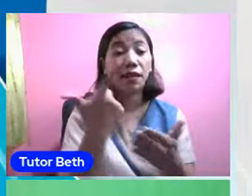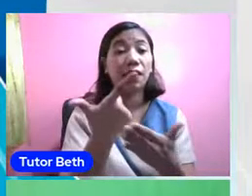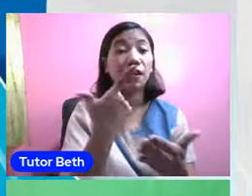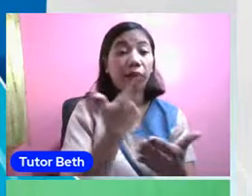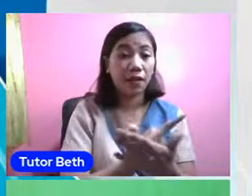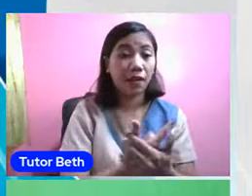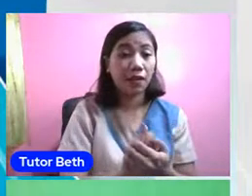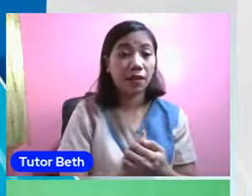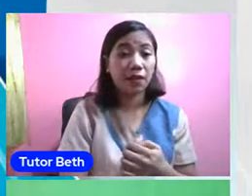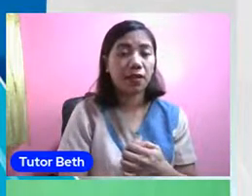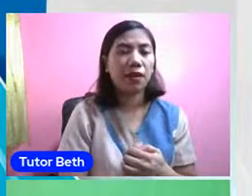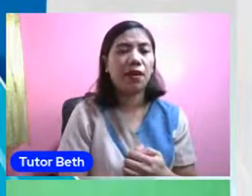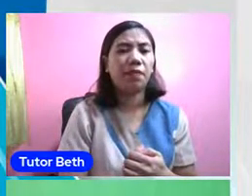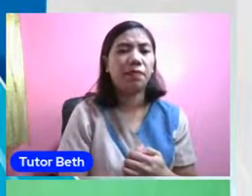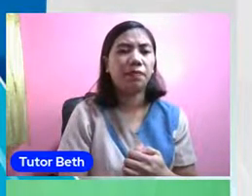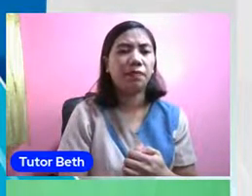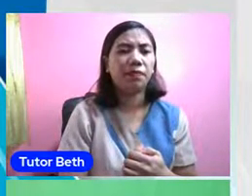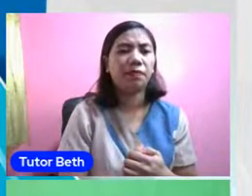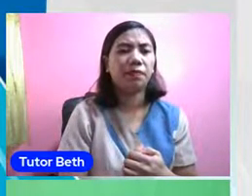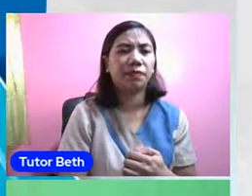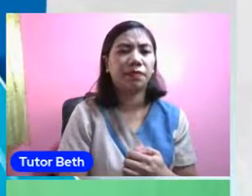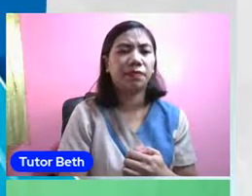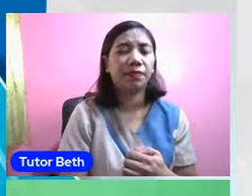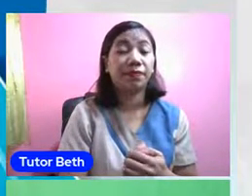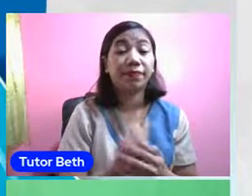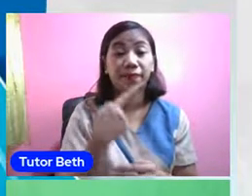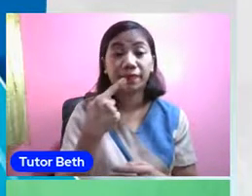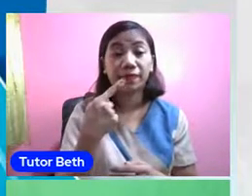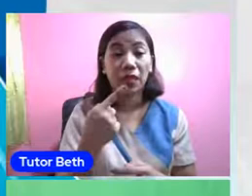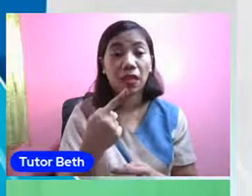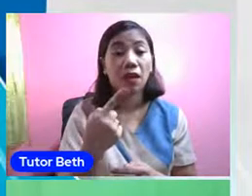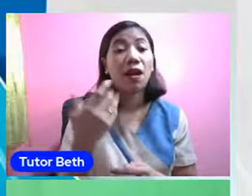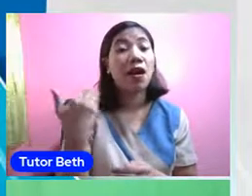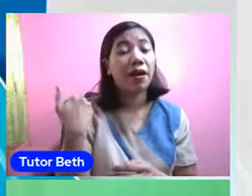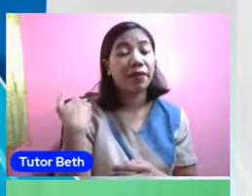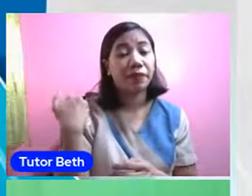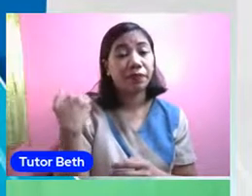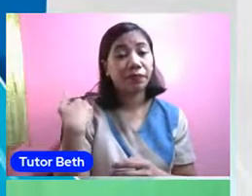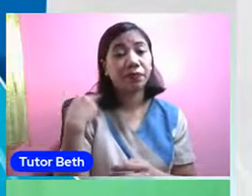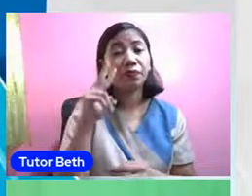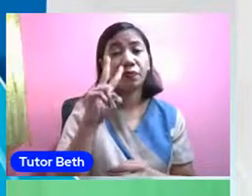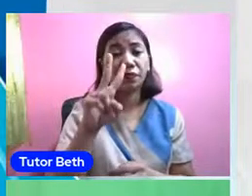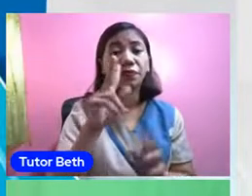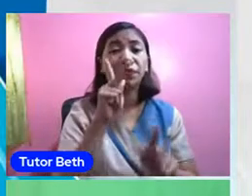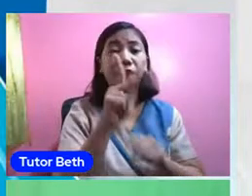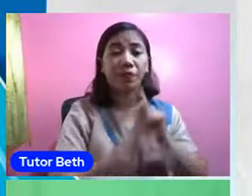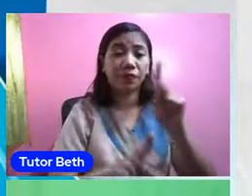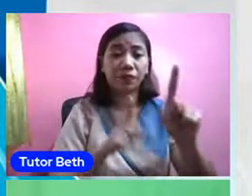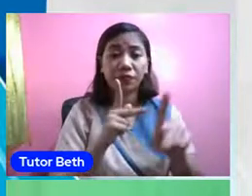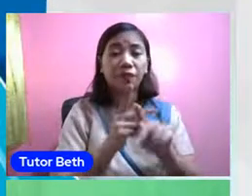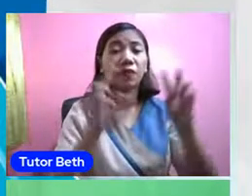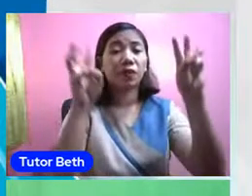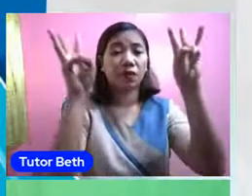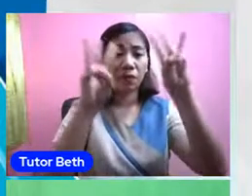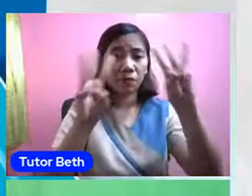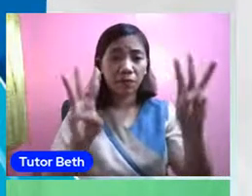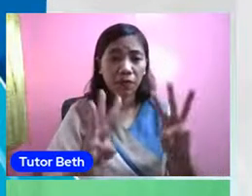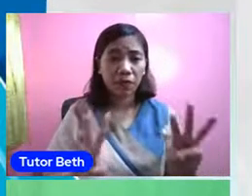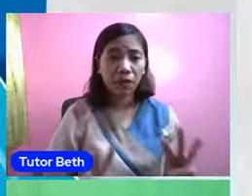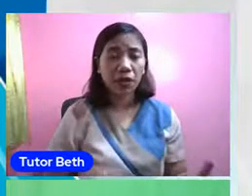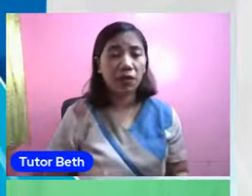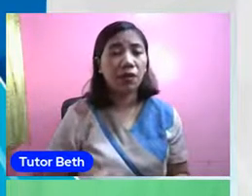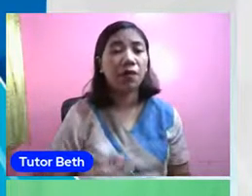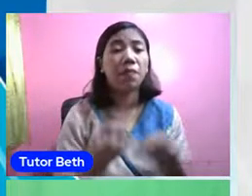Okay natin. Okay, sabi daw, mayroon daw dalawang uri ng panahon